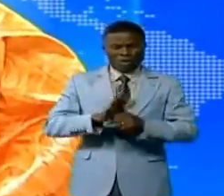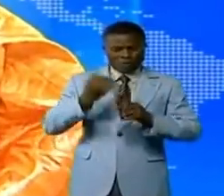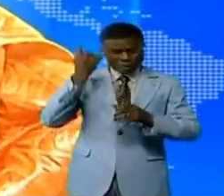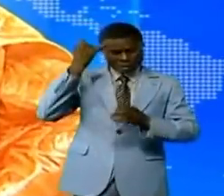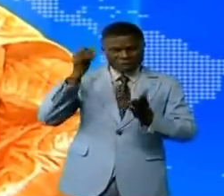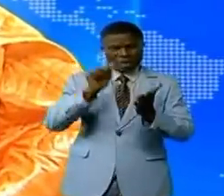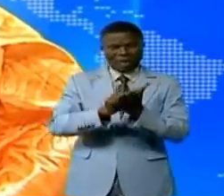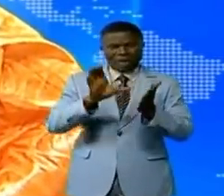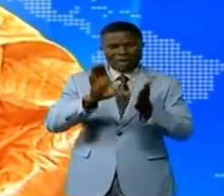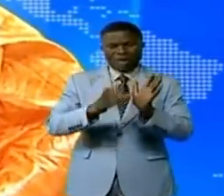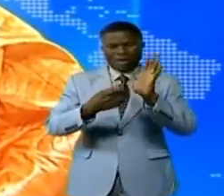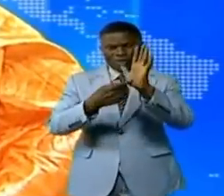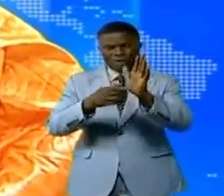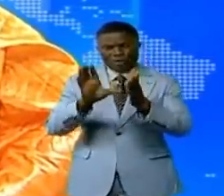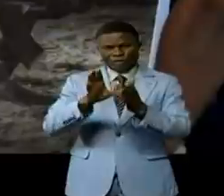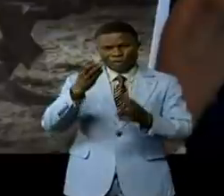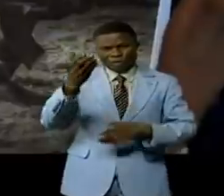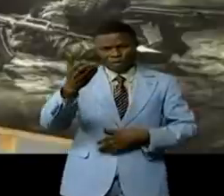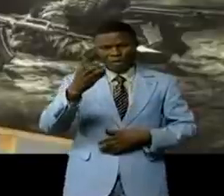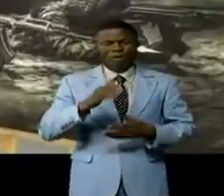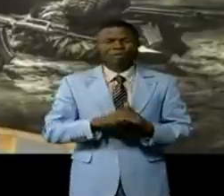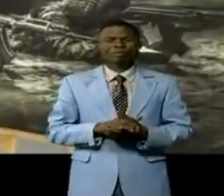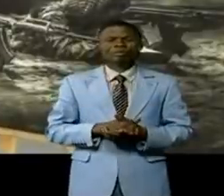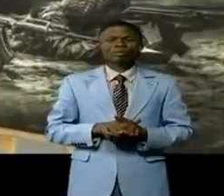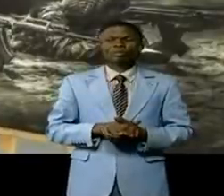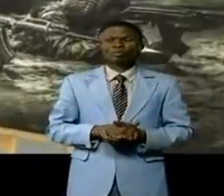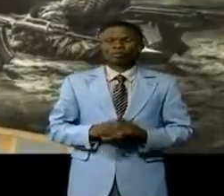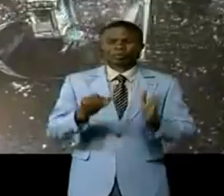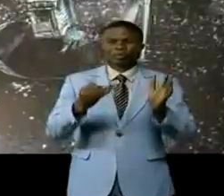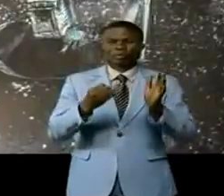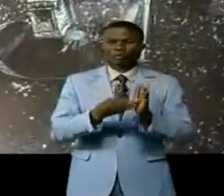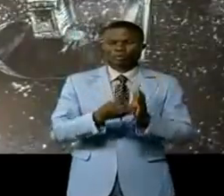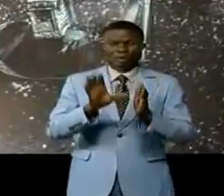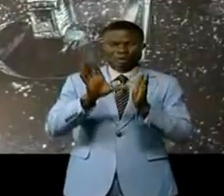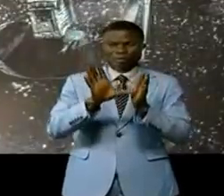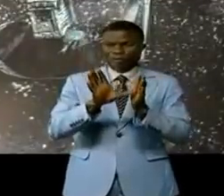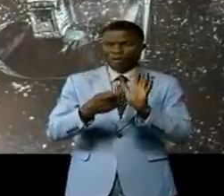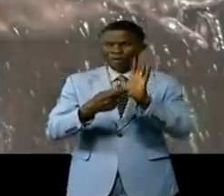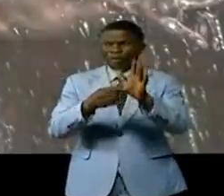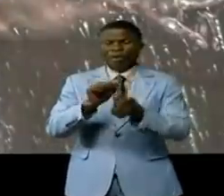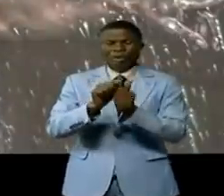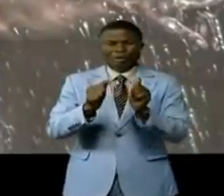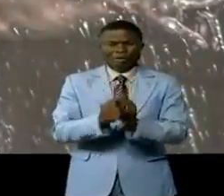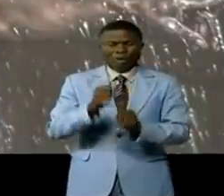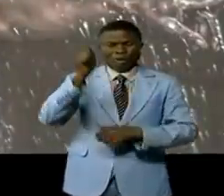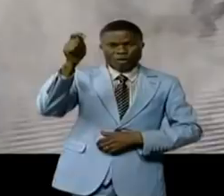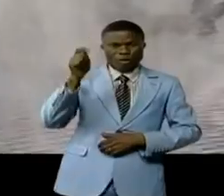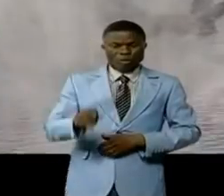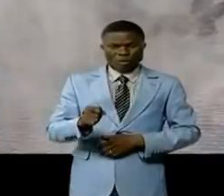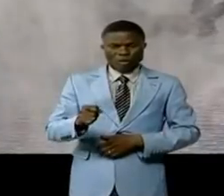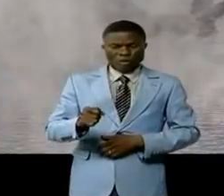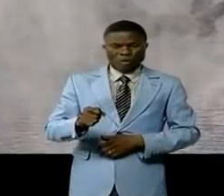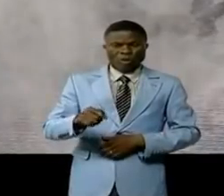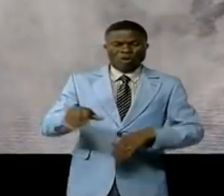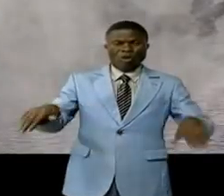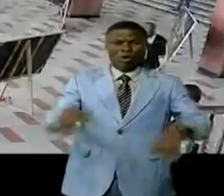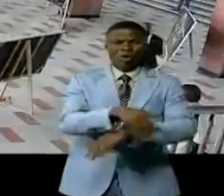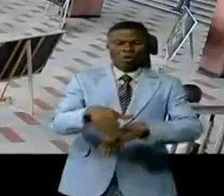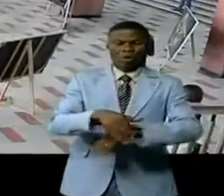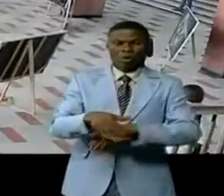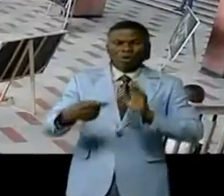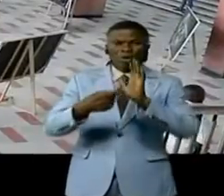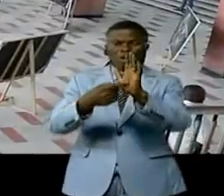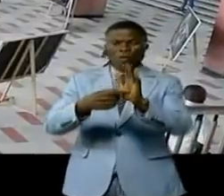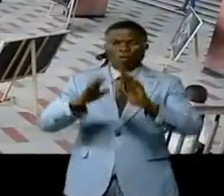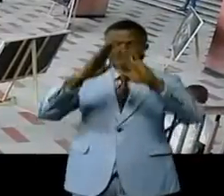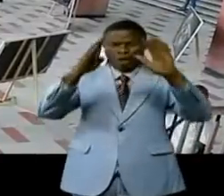Jessica Vasselli, Gaëtan Magalano. Deux images qui renvoient à la situation de FRDC au front aujourd'hui exposée dans le hall